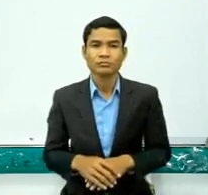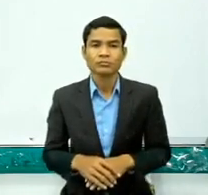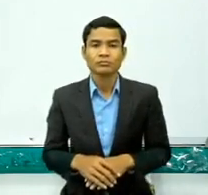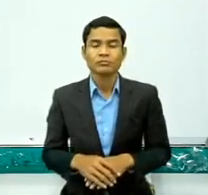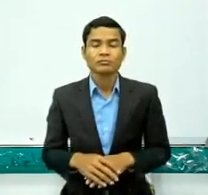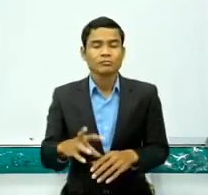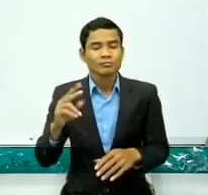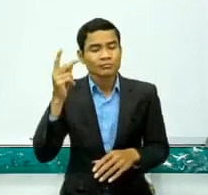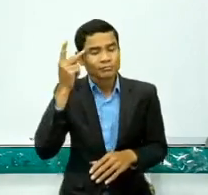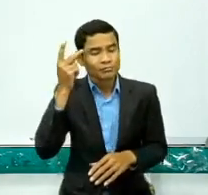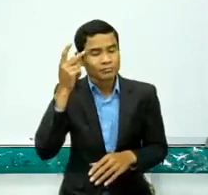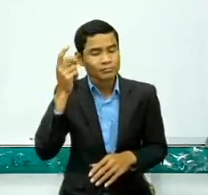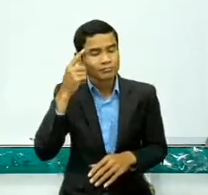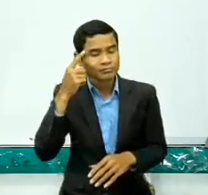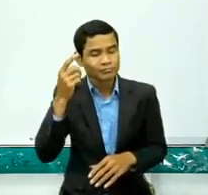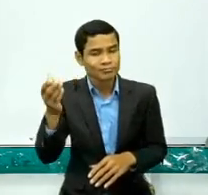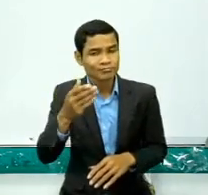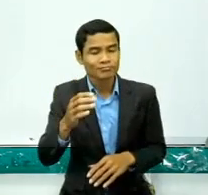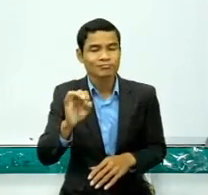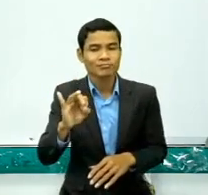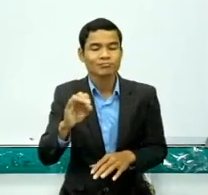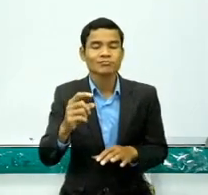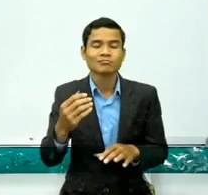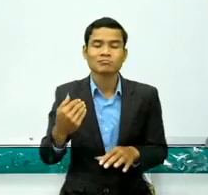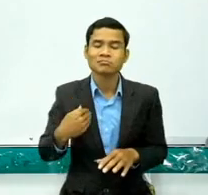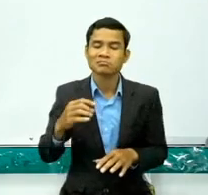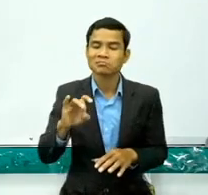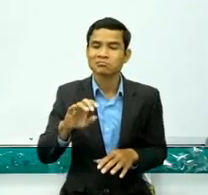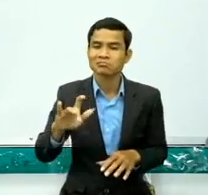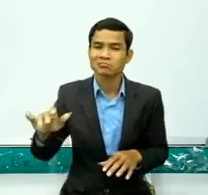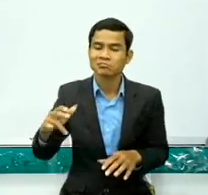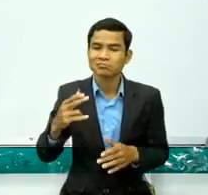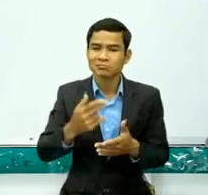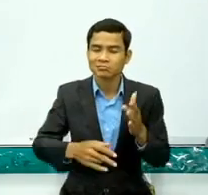កូនគិតតិចមើលកូនតើពាក្យឈើមានអក្សរអ្វីខ្លះ